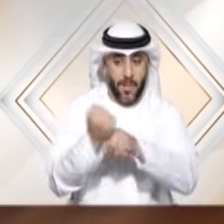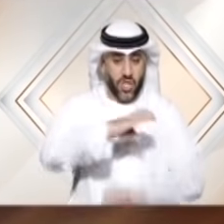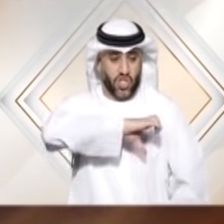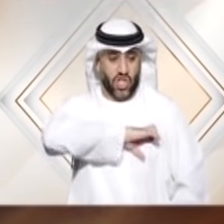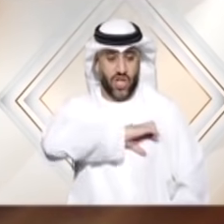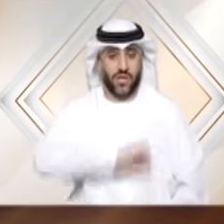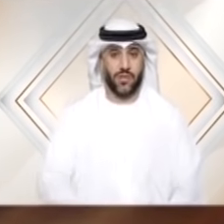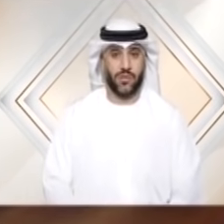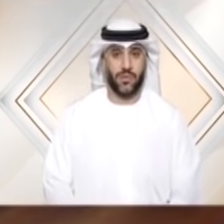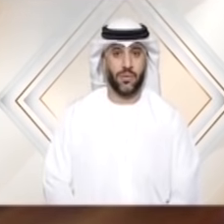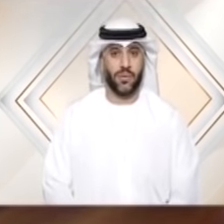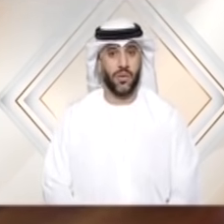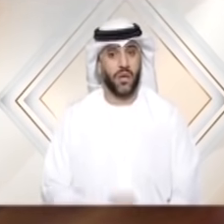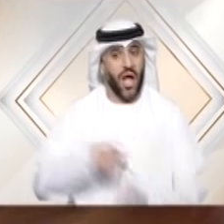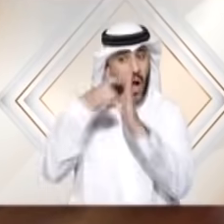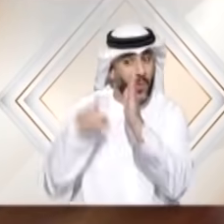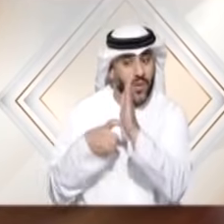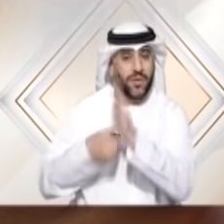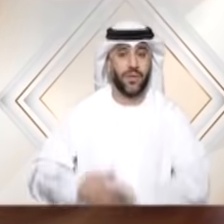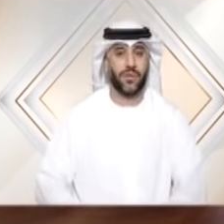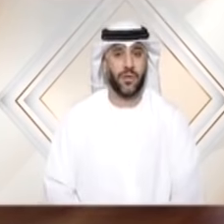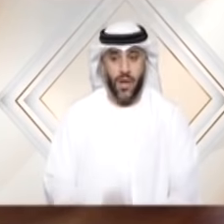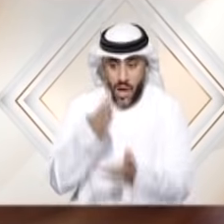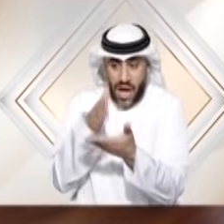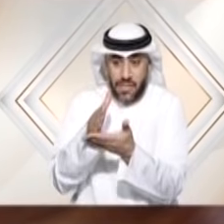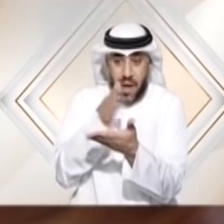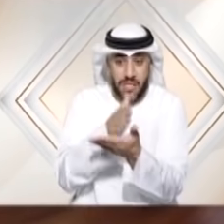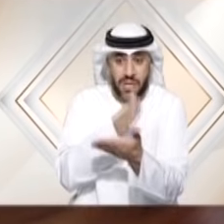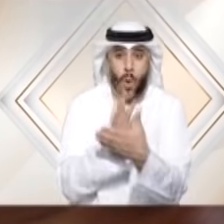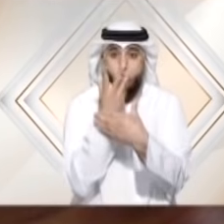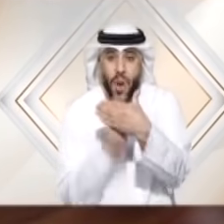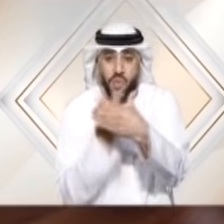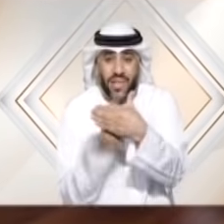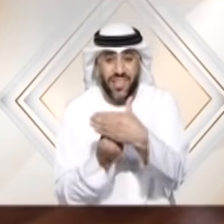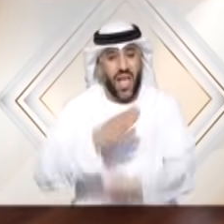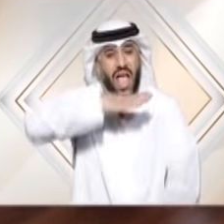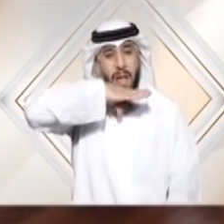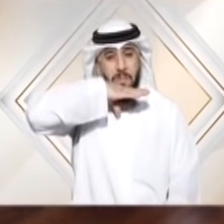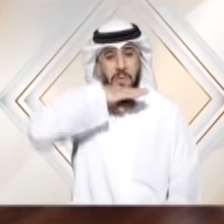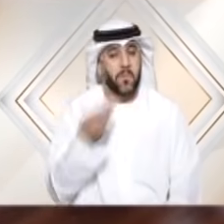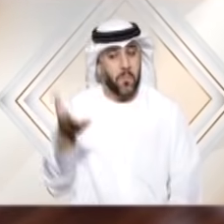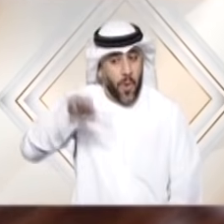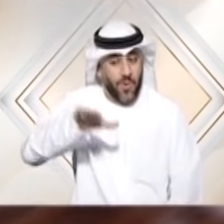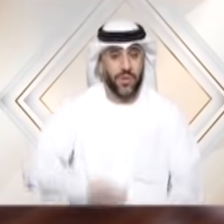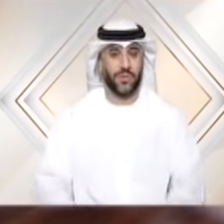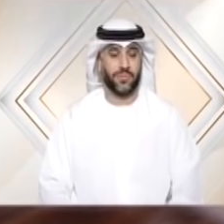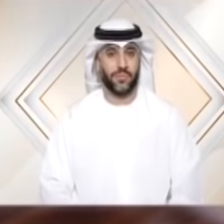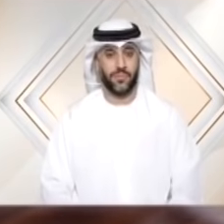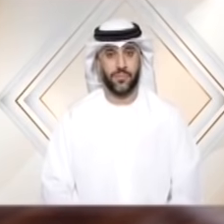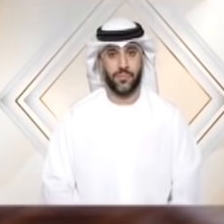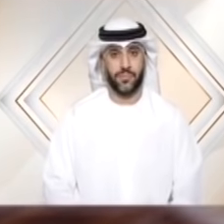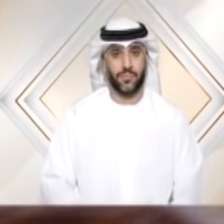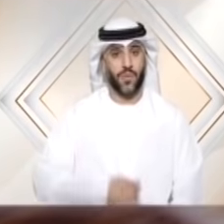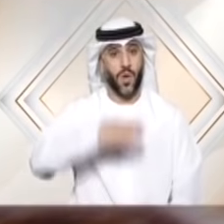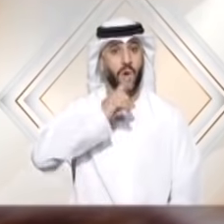راتبه التقاعدي قانونياً في الدولة يقسم على أبنائه اللي ليس لهم معيل. إيه. أوكي الحين لما صار الموضوع